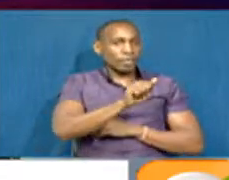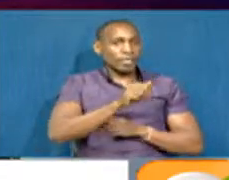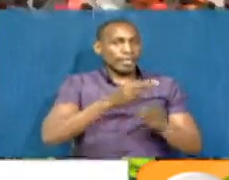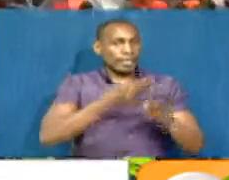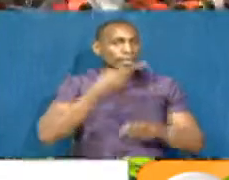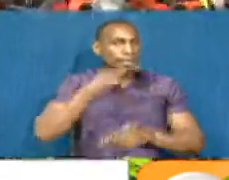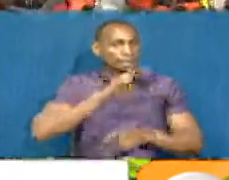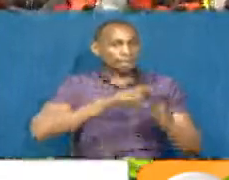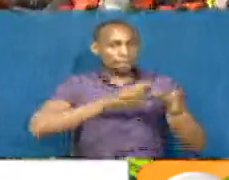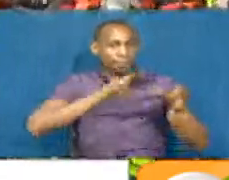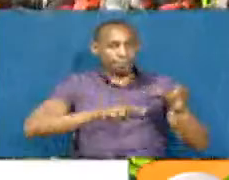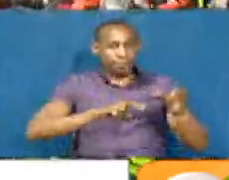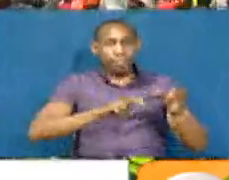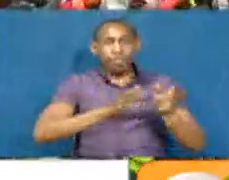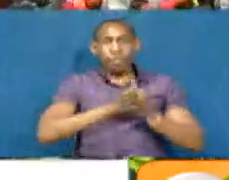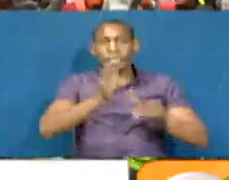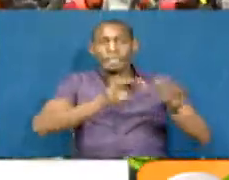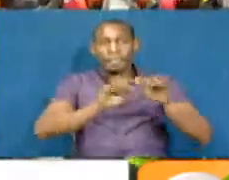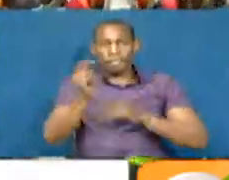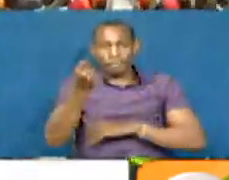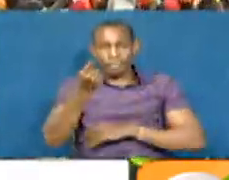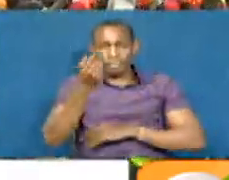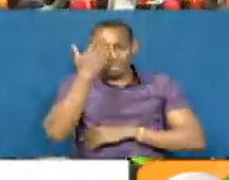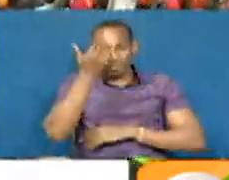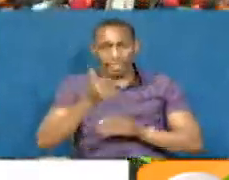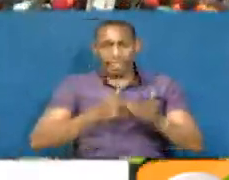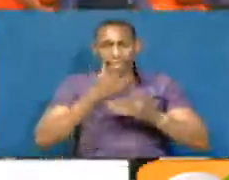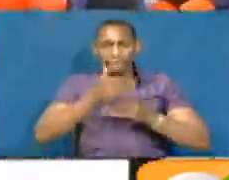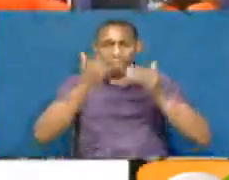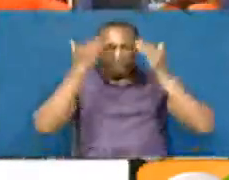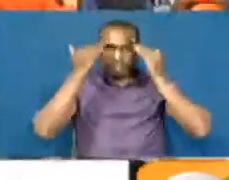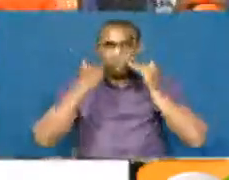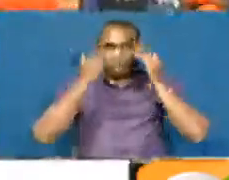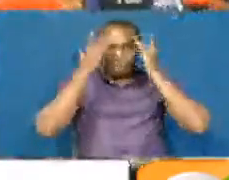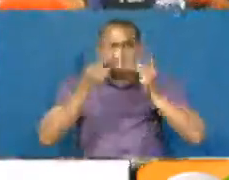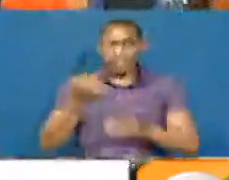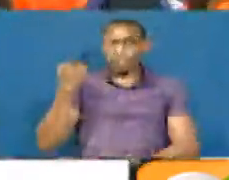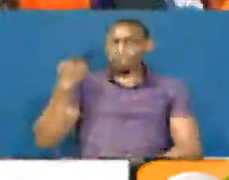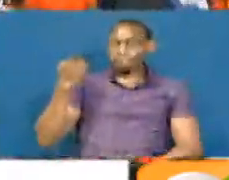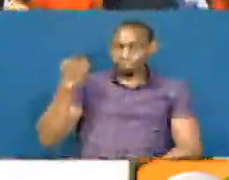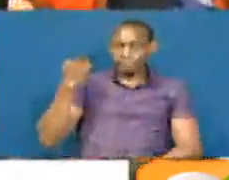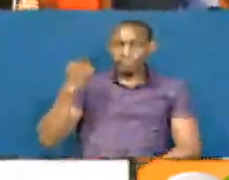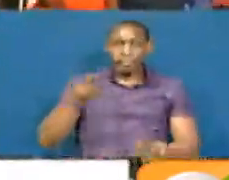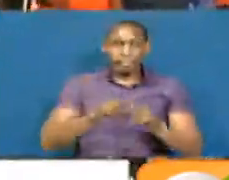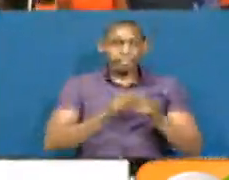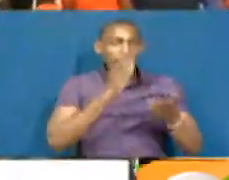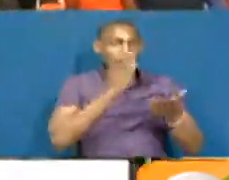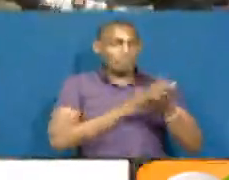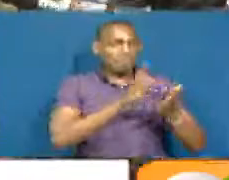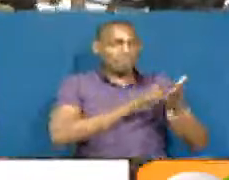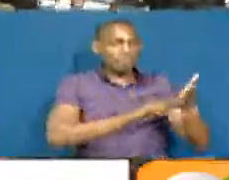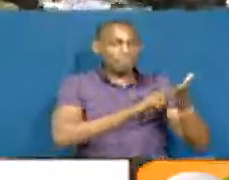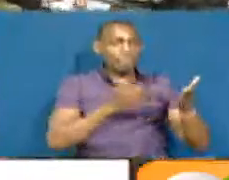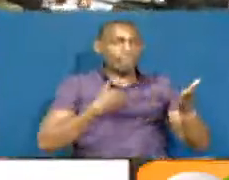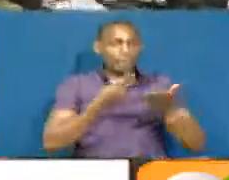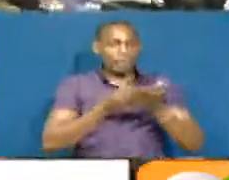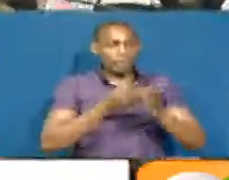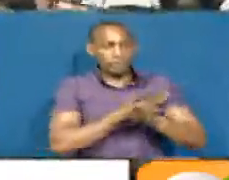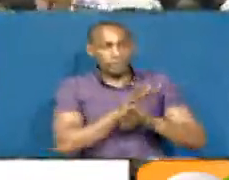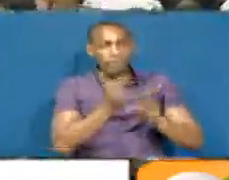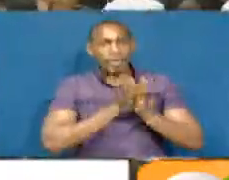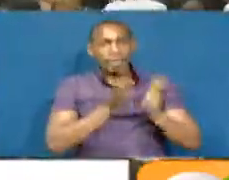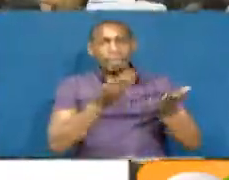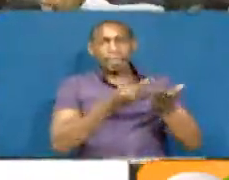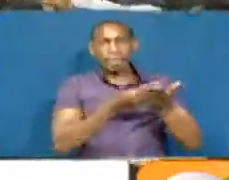Gachagua kujiondoa kutoka kinyang'anyiro cha urais kufuatia uamuzi wa mahakama hapo jana uliompata na hatia ya kufuja pesa za